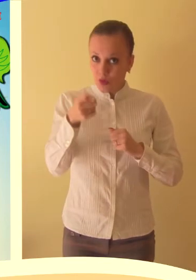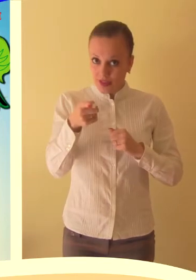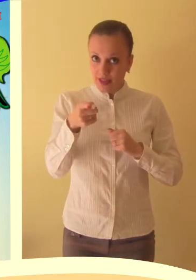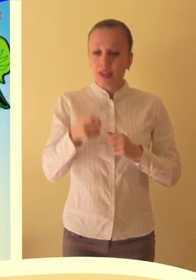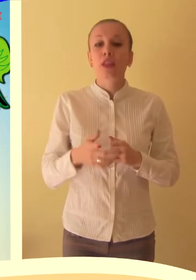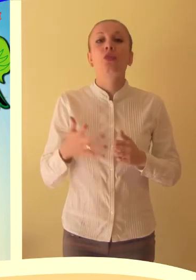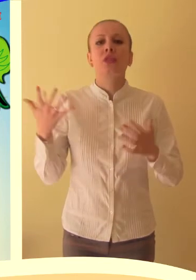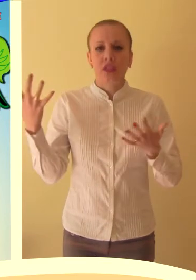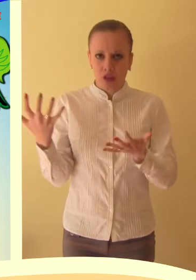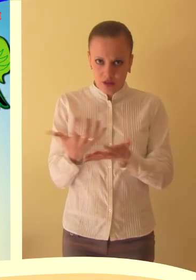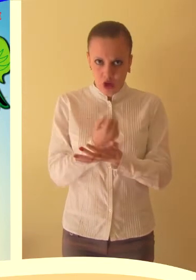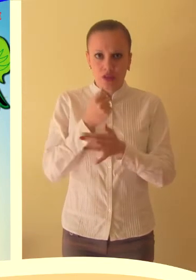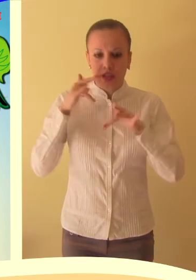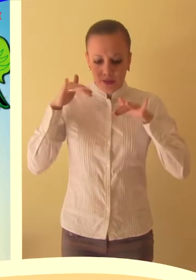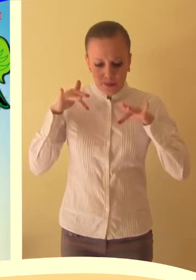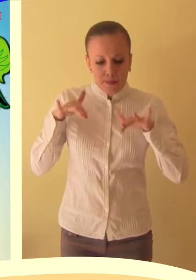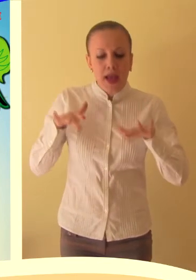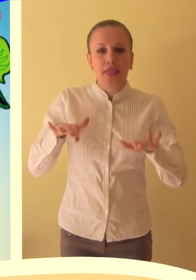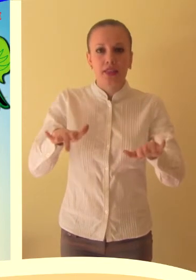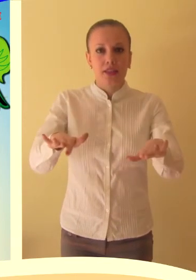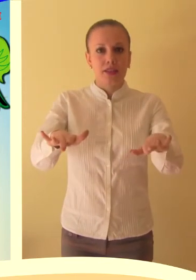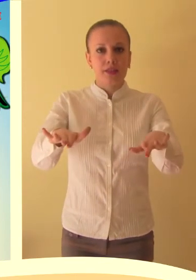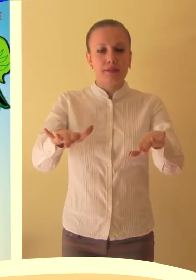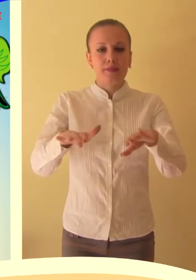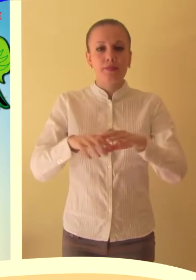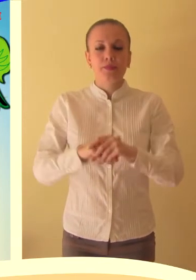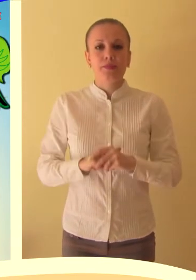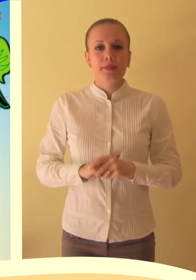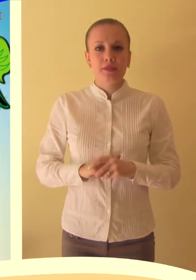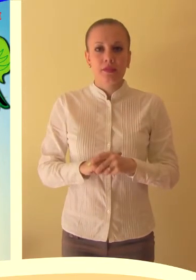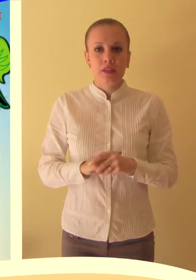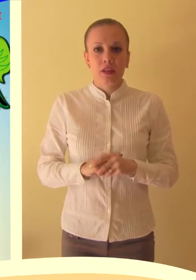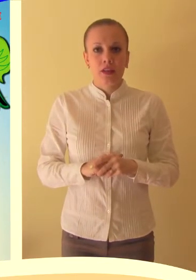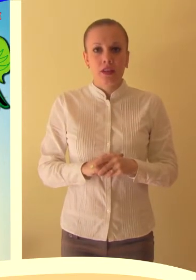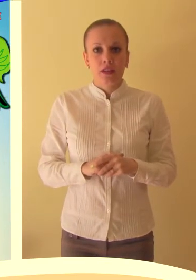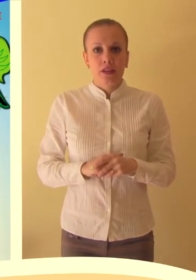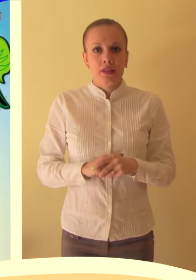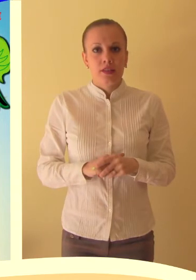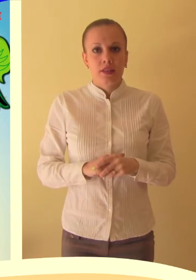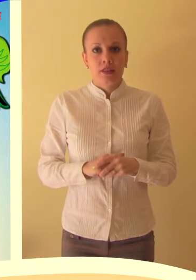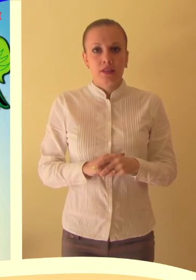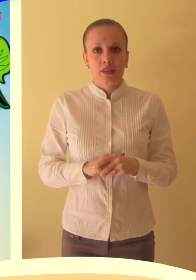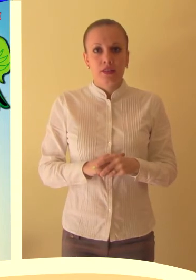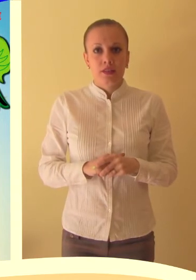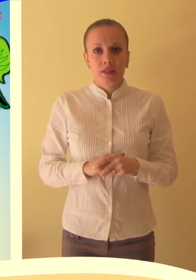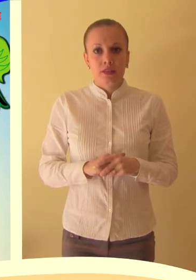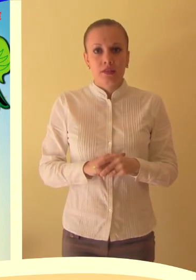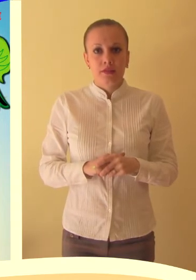другом ти досягнеш мети